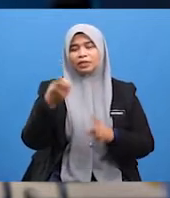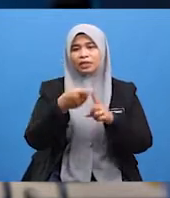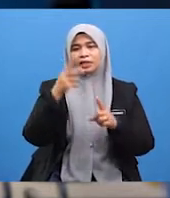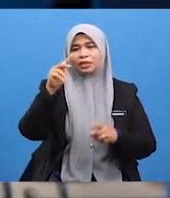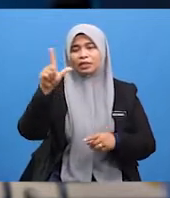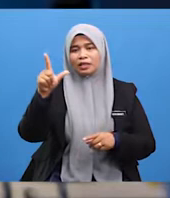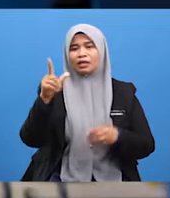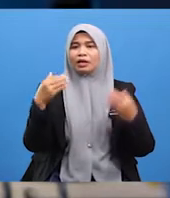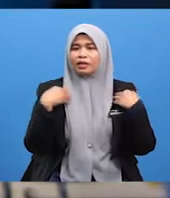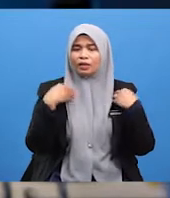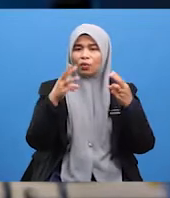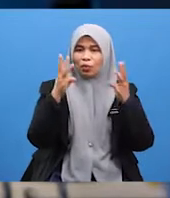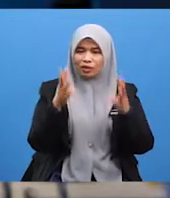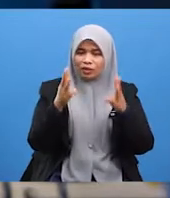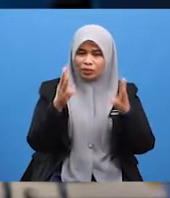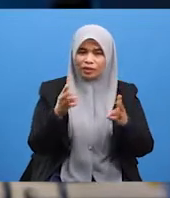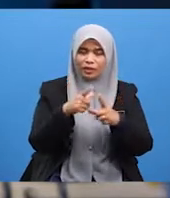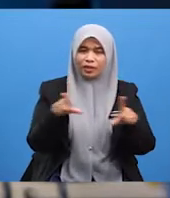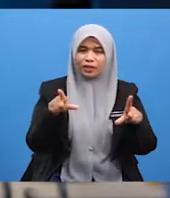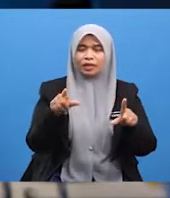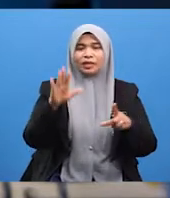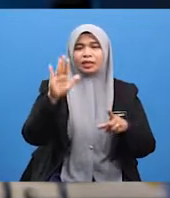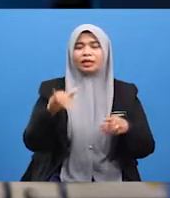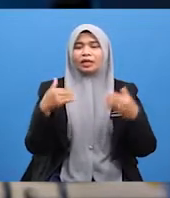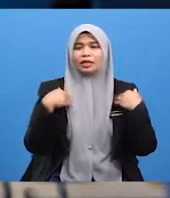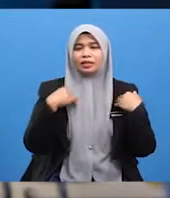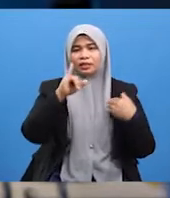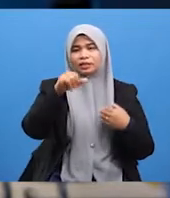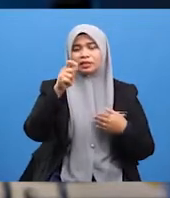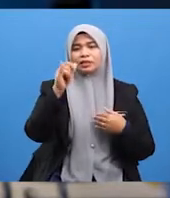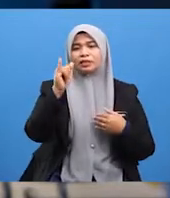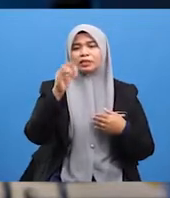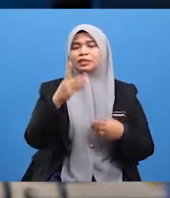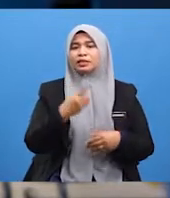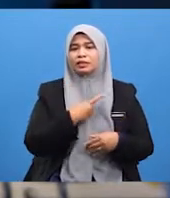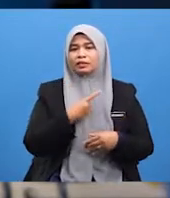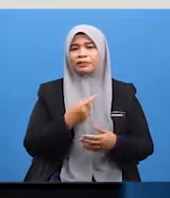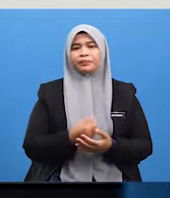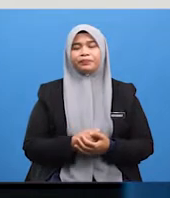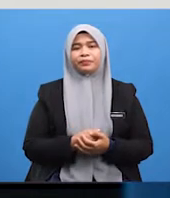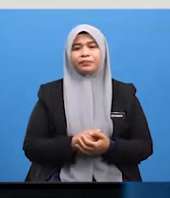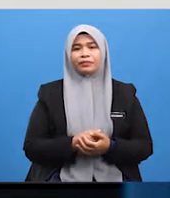terdapat watak-watak lain yang memiliki jati diri.